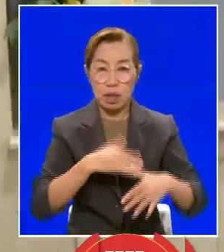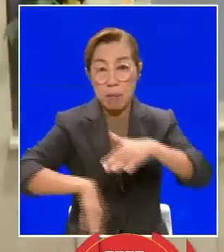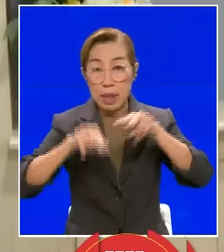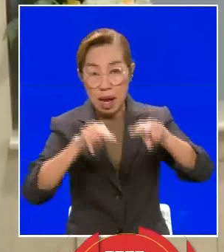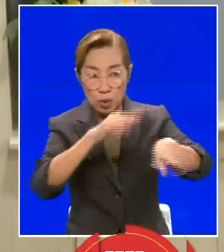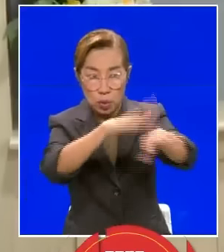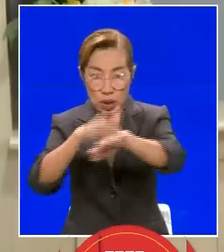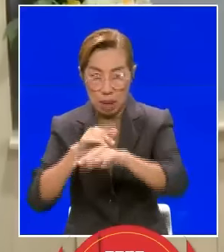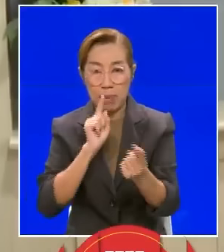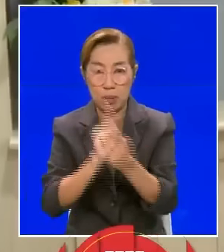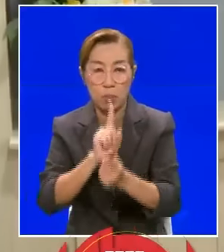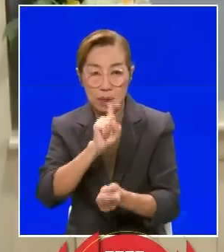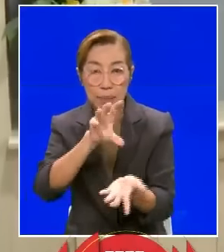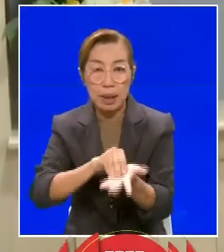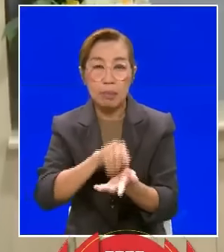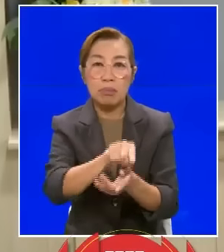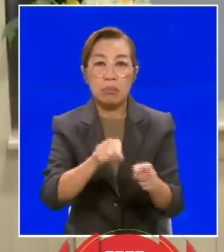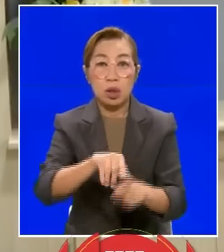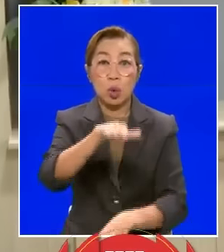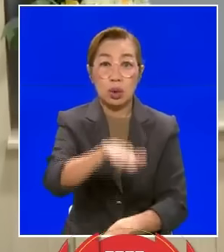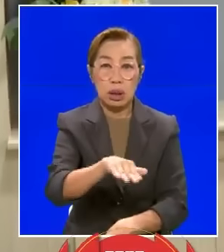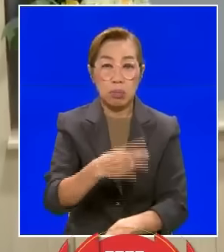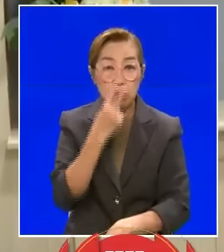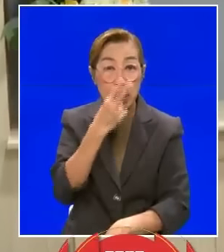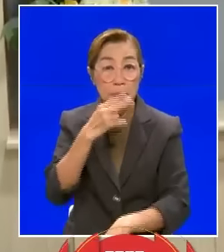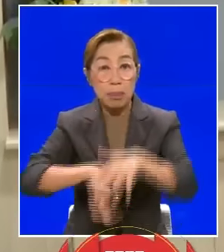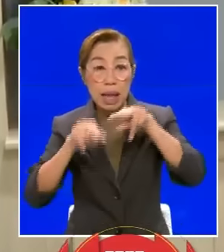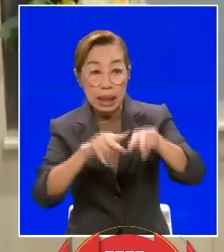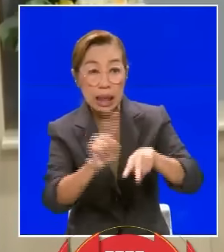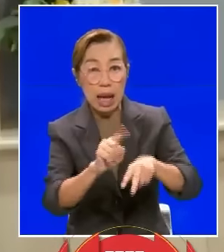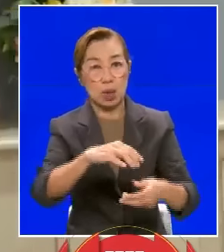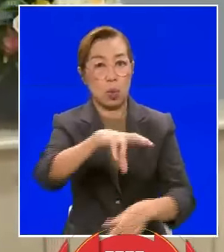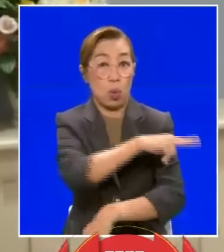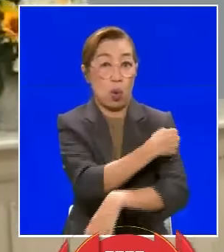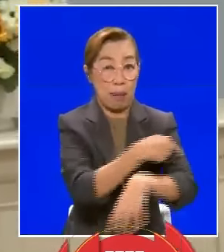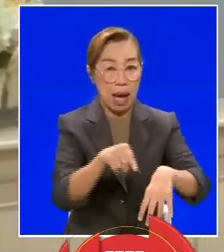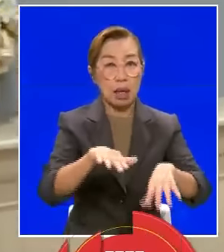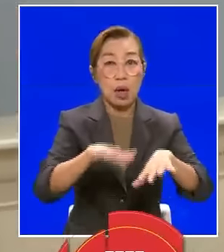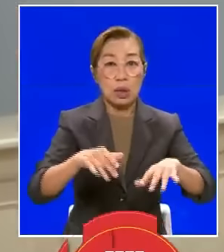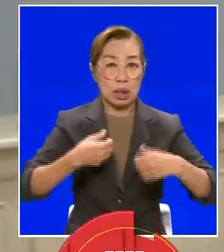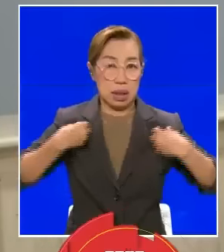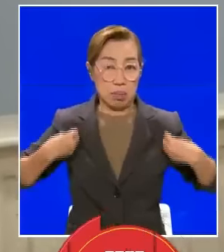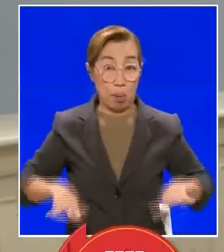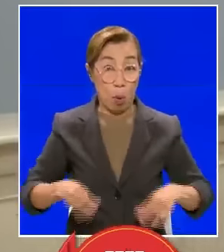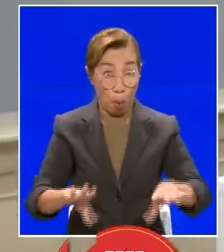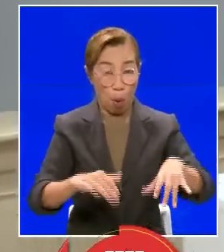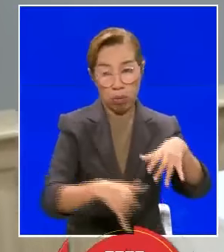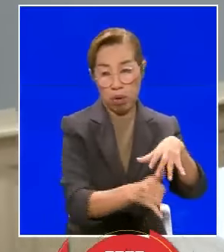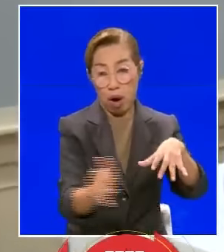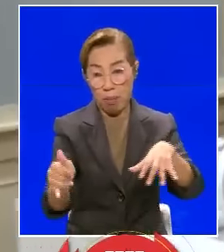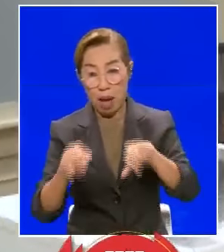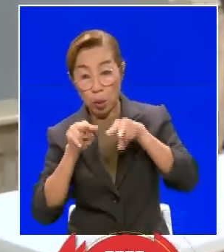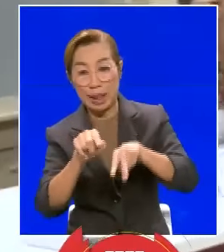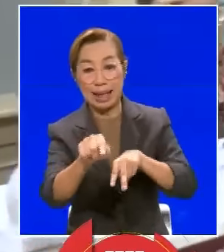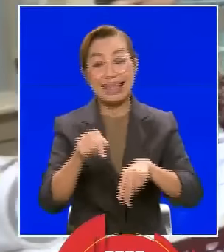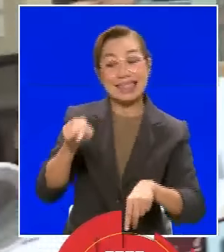เติมนะครับซึ่งเป็นพยานที่พบเห็นเด็กเดินแก้ผ้าออกมาอยู่นอกโรงพยาบาลครับแต่จากหลักฐานในเบื้องต้นหมอเหรีย